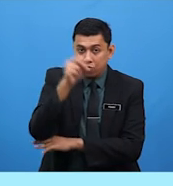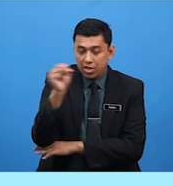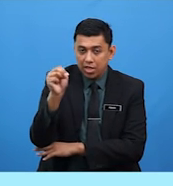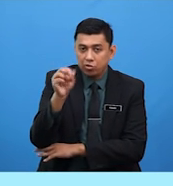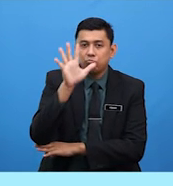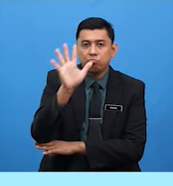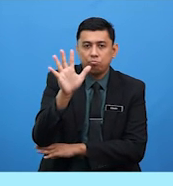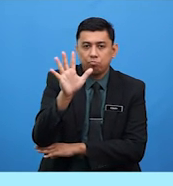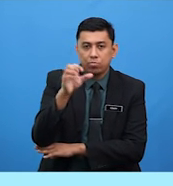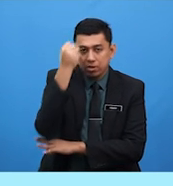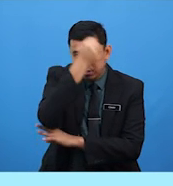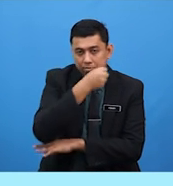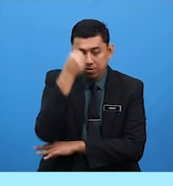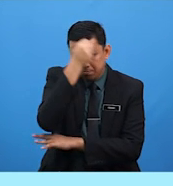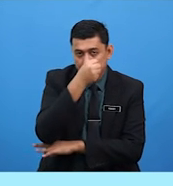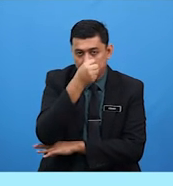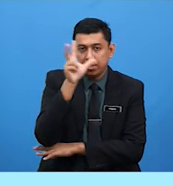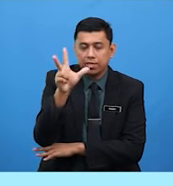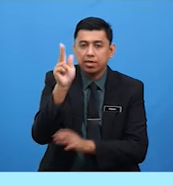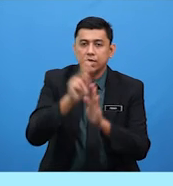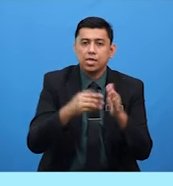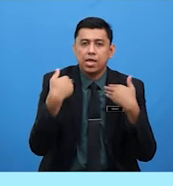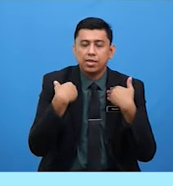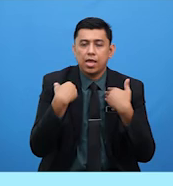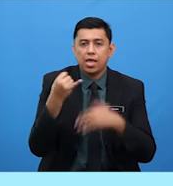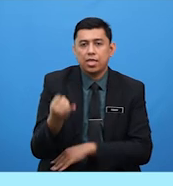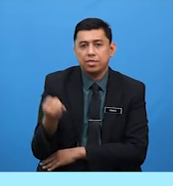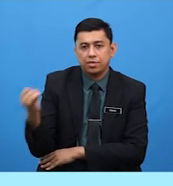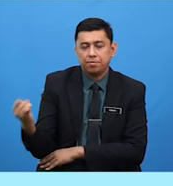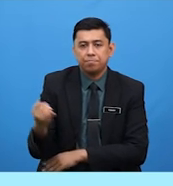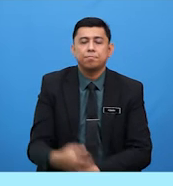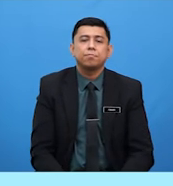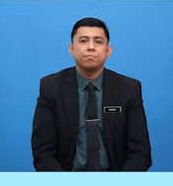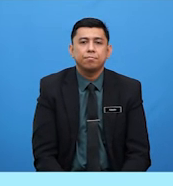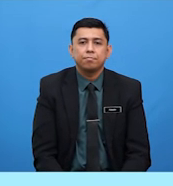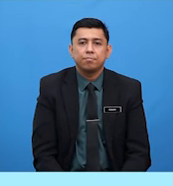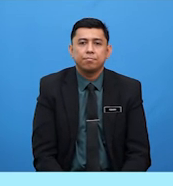Soalan seterusnya, apakah sifat-sifat tiga keadaan jiring?